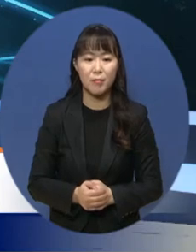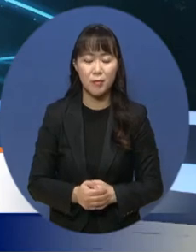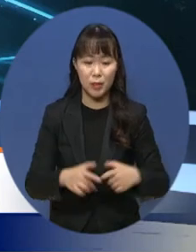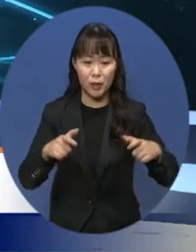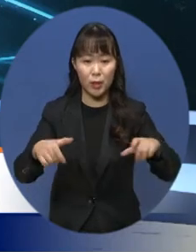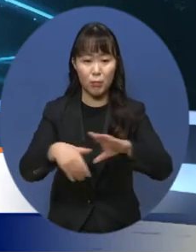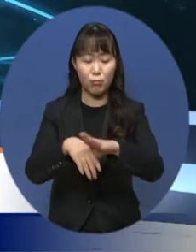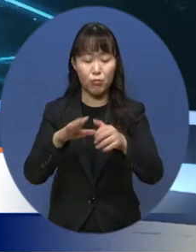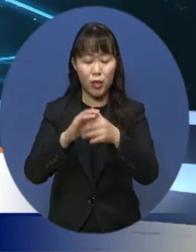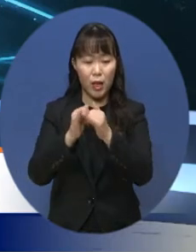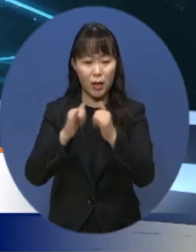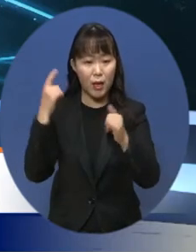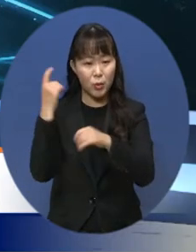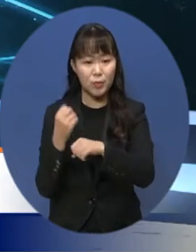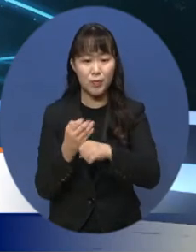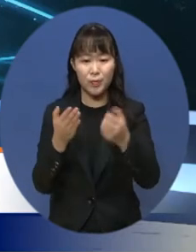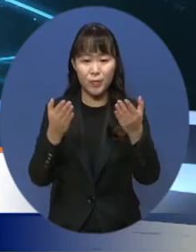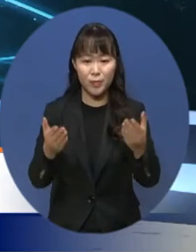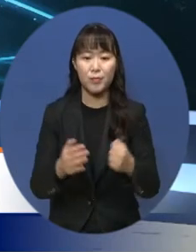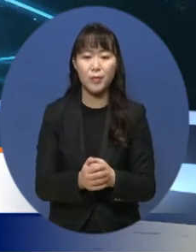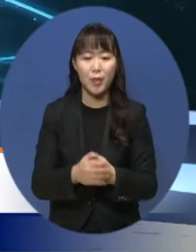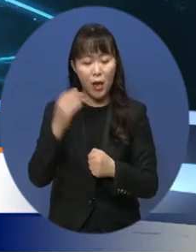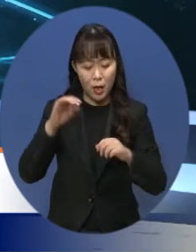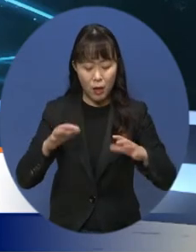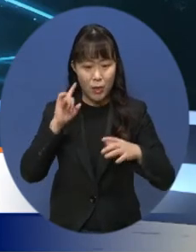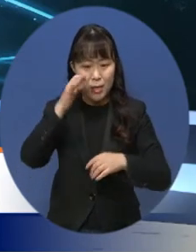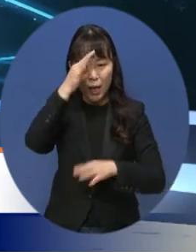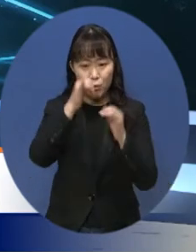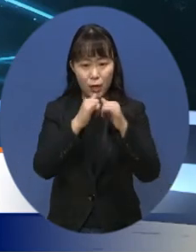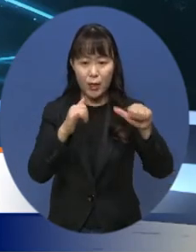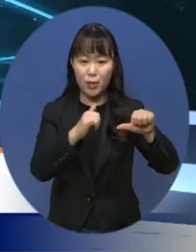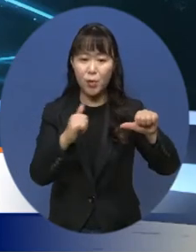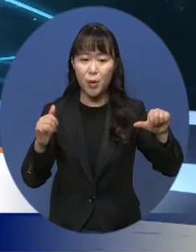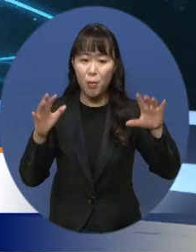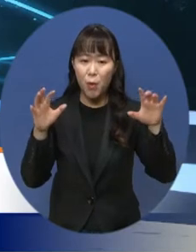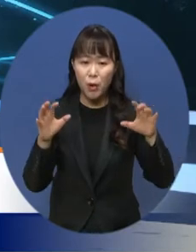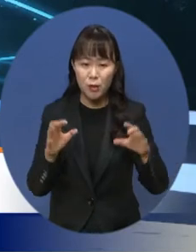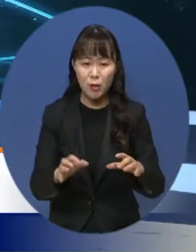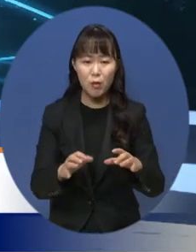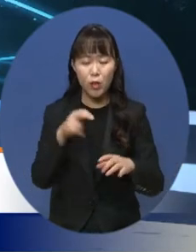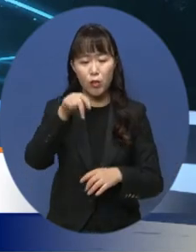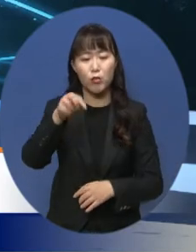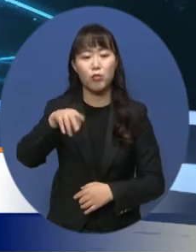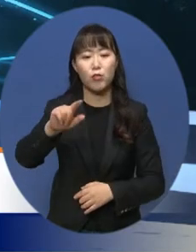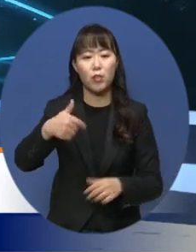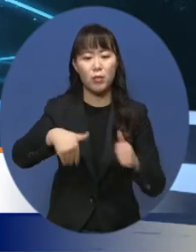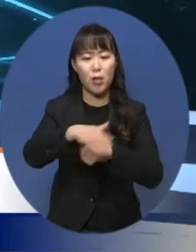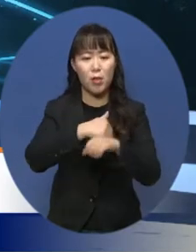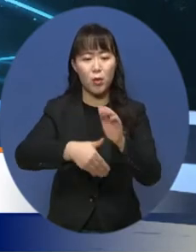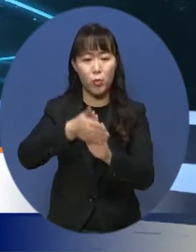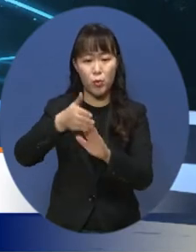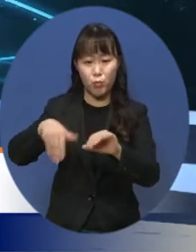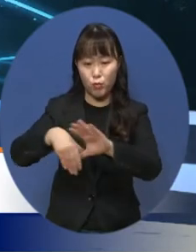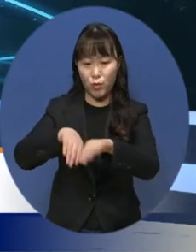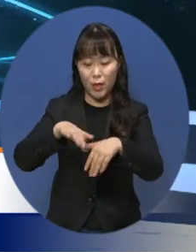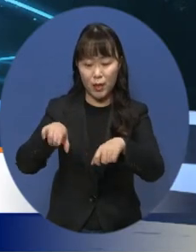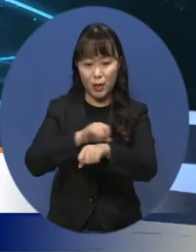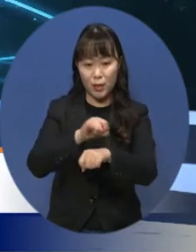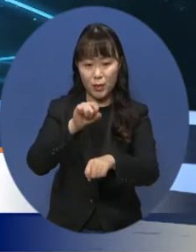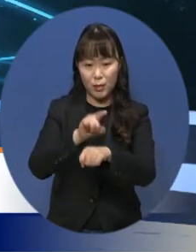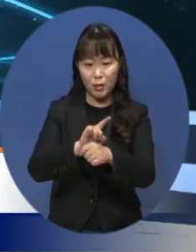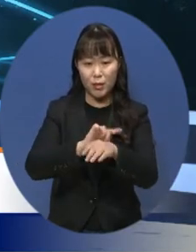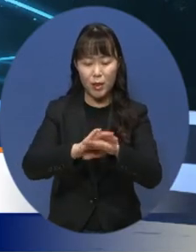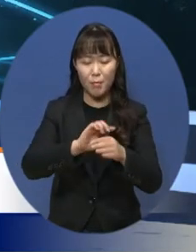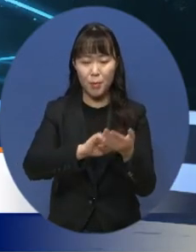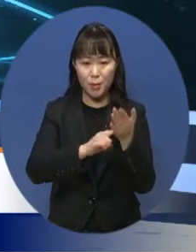지역의 문화가 소식 전해드립니다 국내 2술 가 5명이 모여 순천 생태 도시 문화의 특색을 살린 작품들을